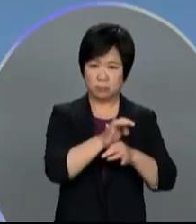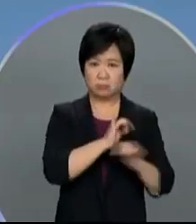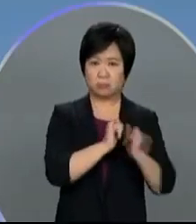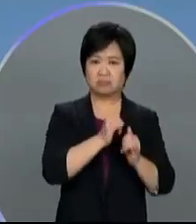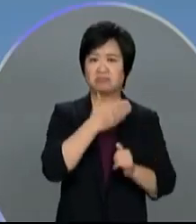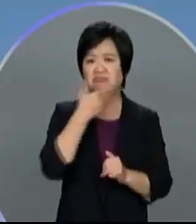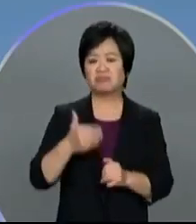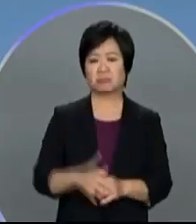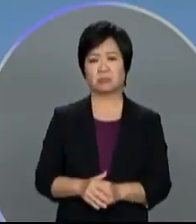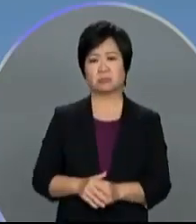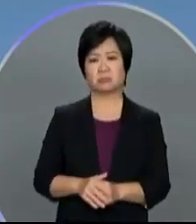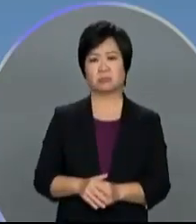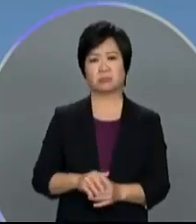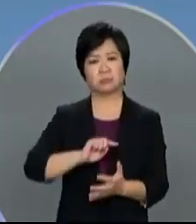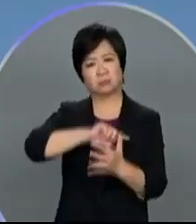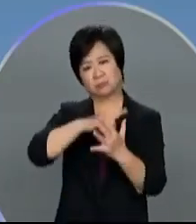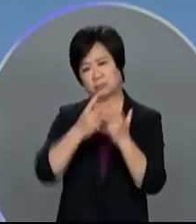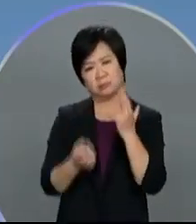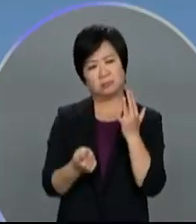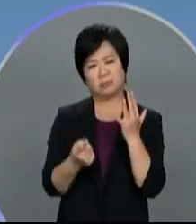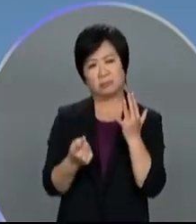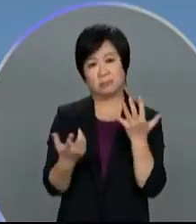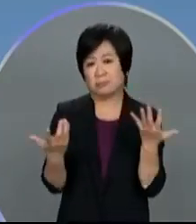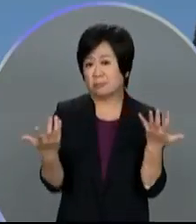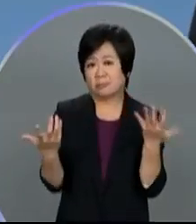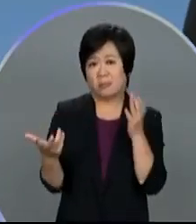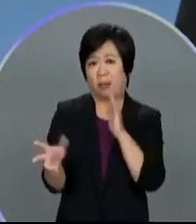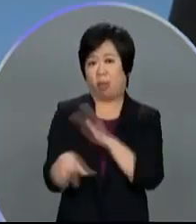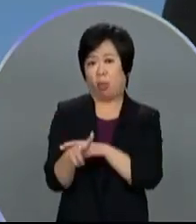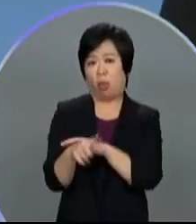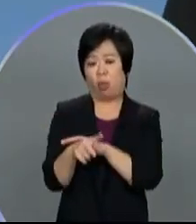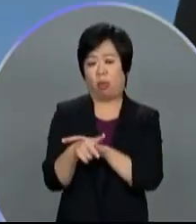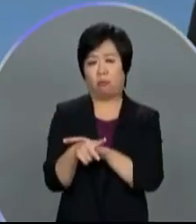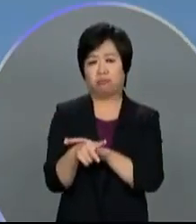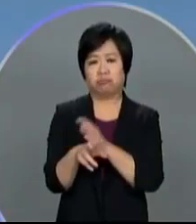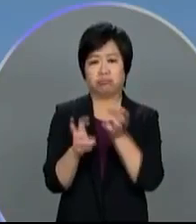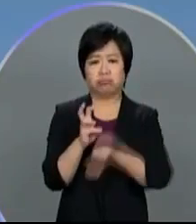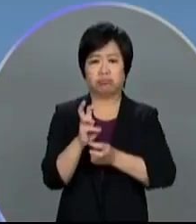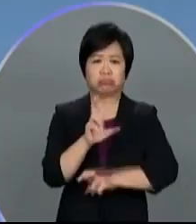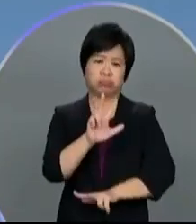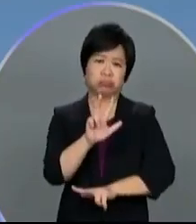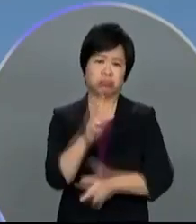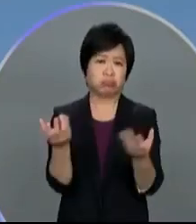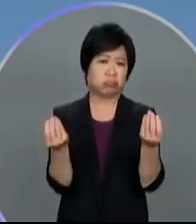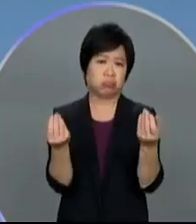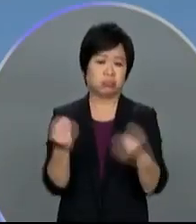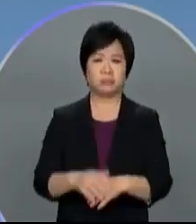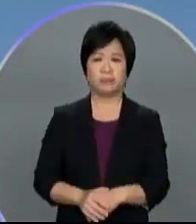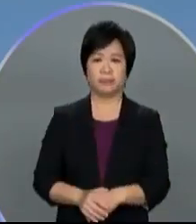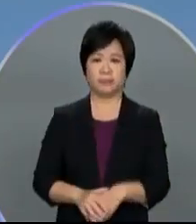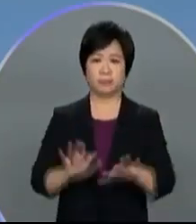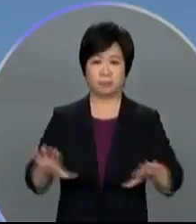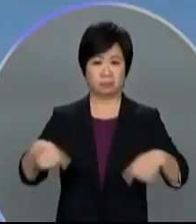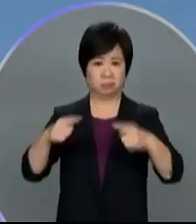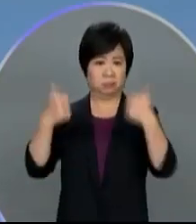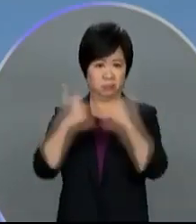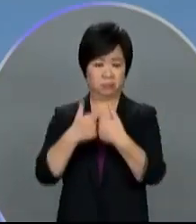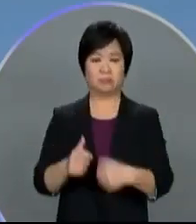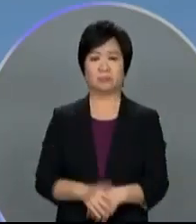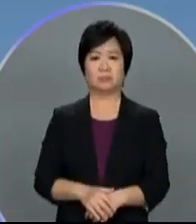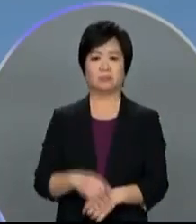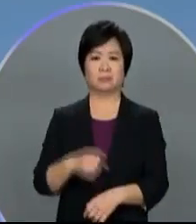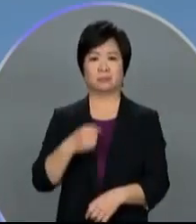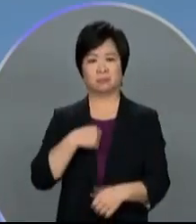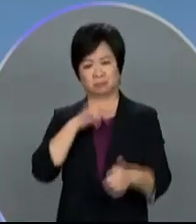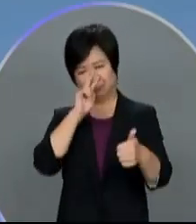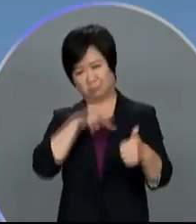社会福利的，他完全没有提出任何具体的解决方案。今天的辩论会，我对